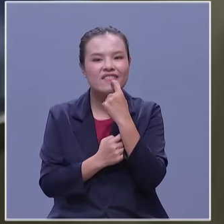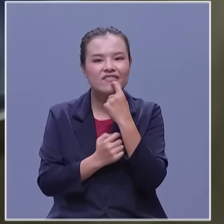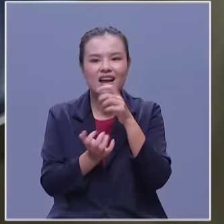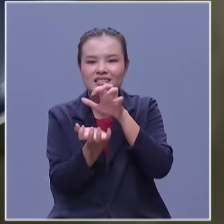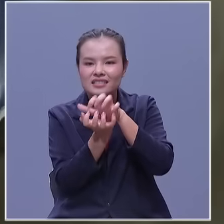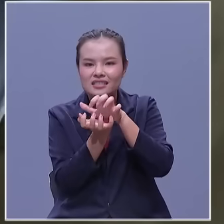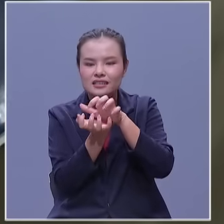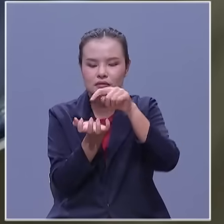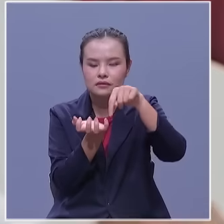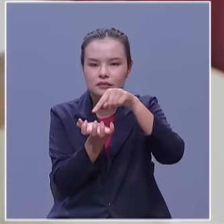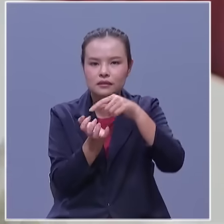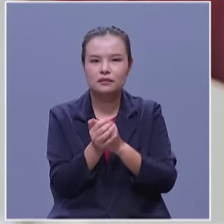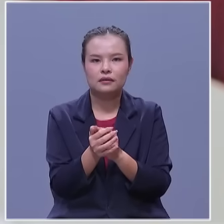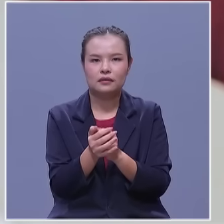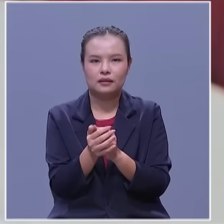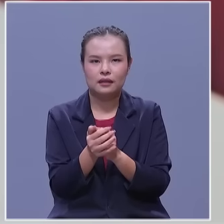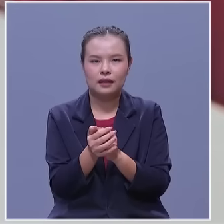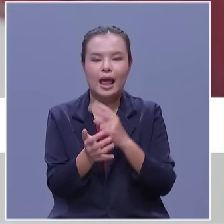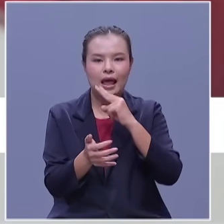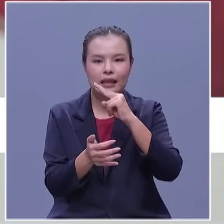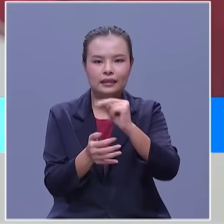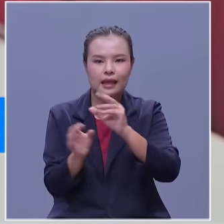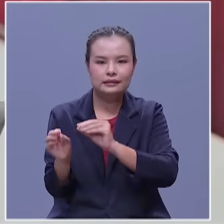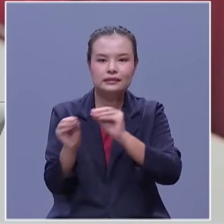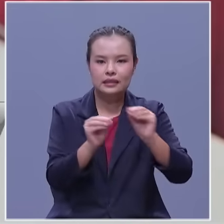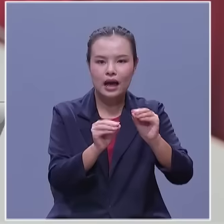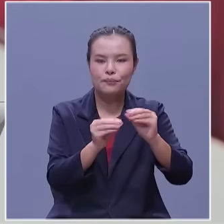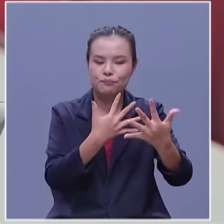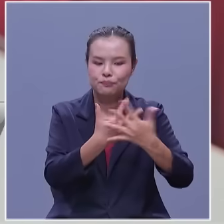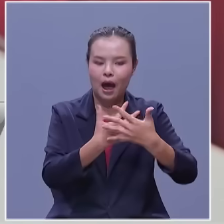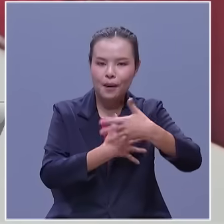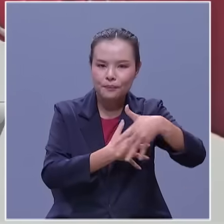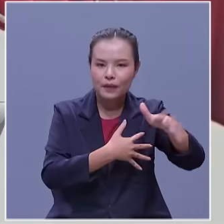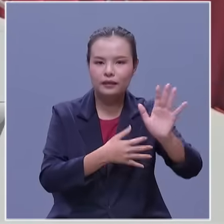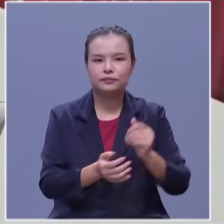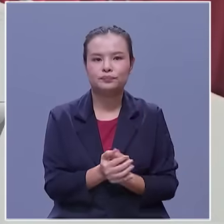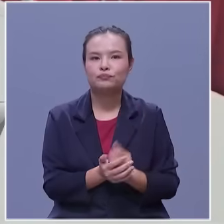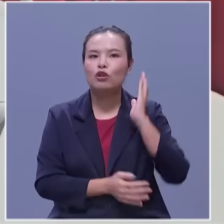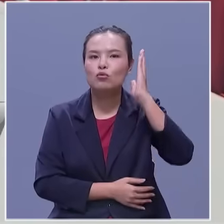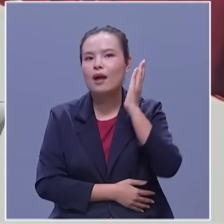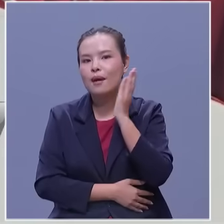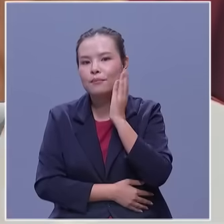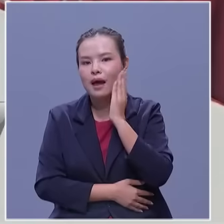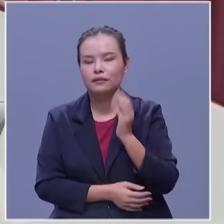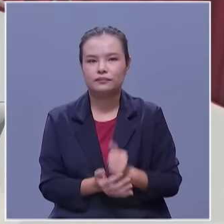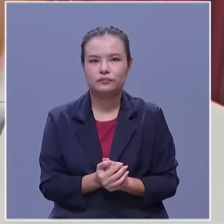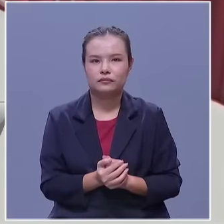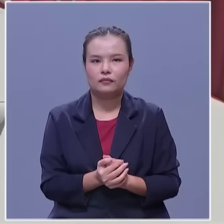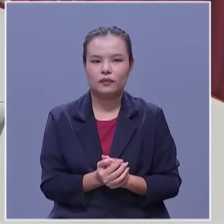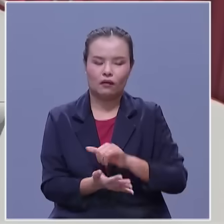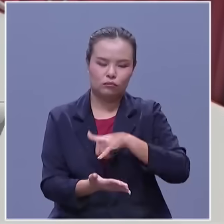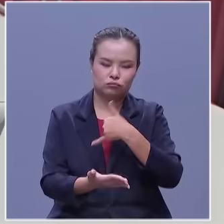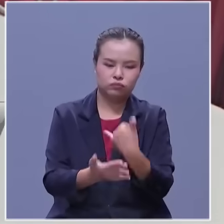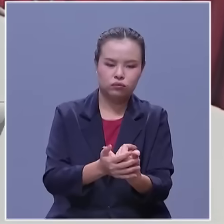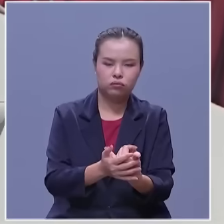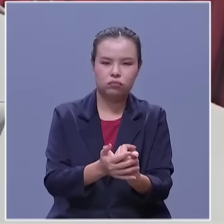ซึ่งหมอเลื่อนนัดน่ะก่อนที่จะนำตัวกลับเรือนจำปรากฏว่าเสียแป้งเขามีอาการบูบ